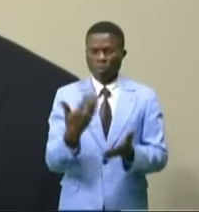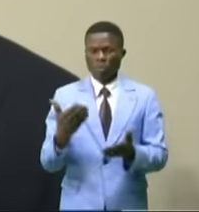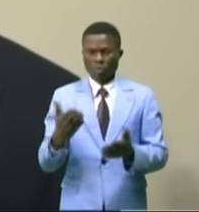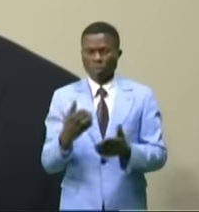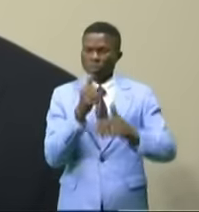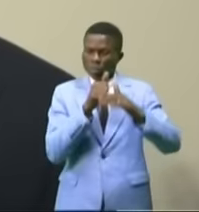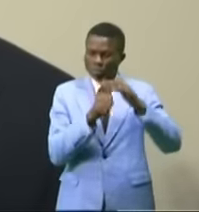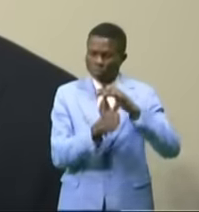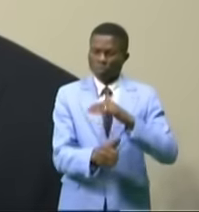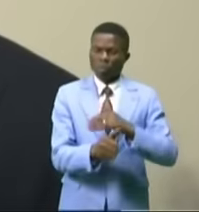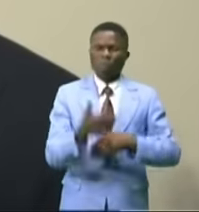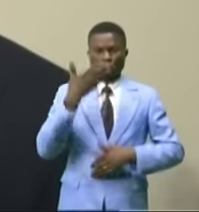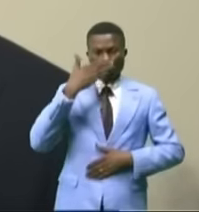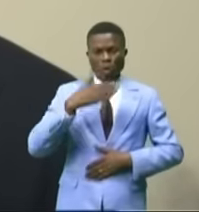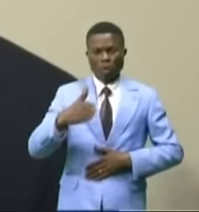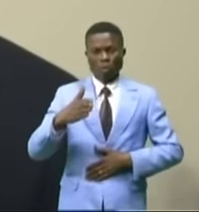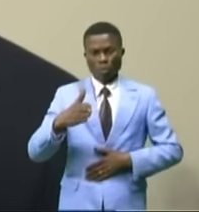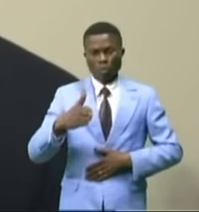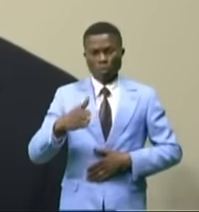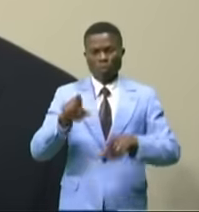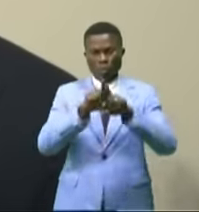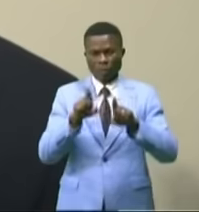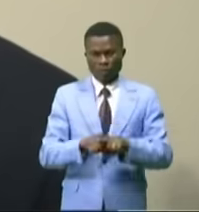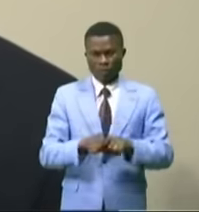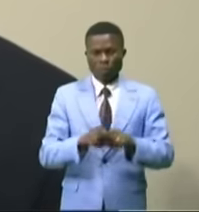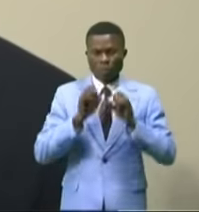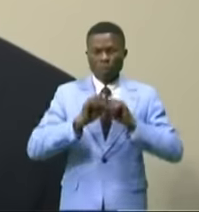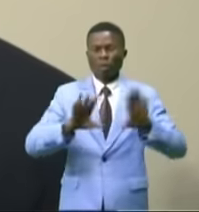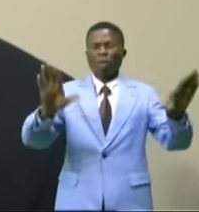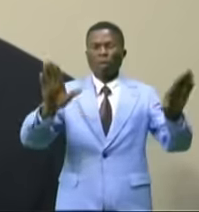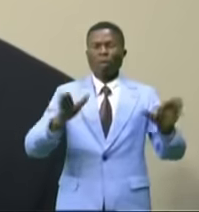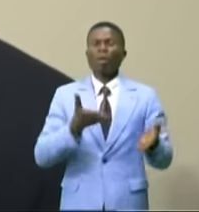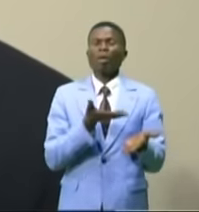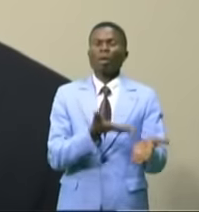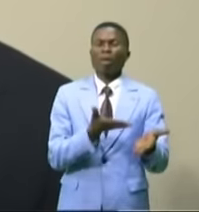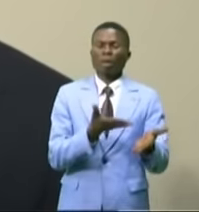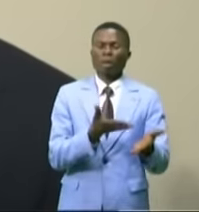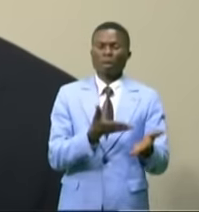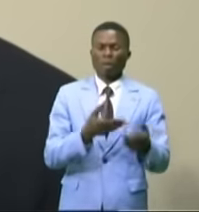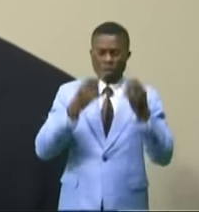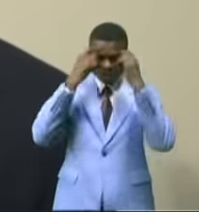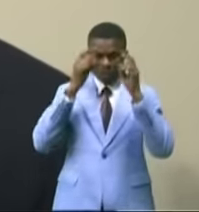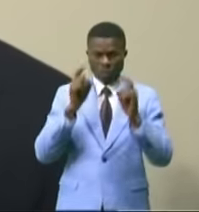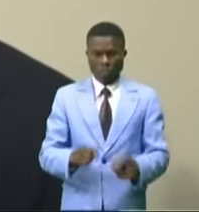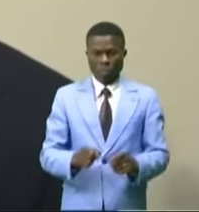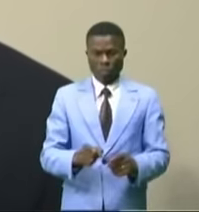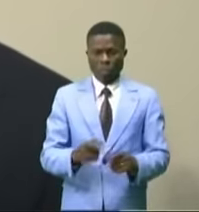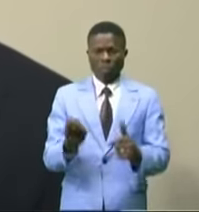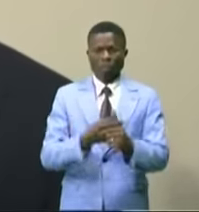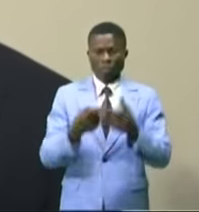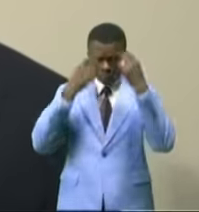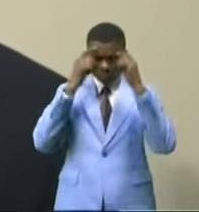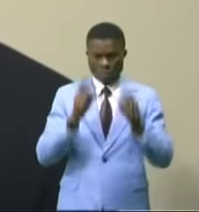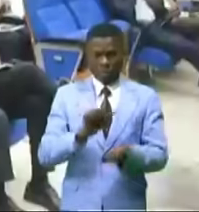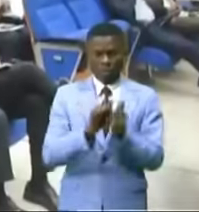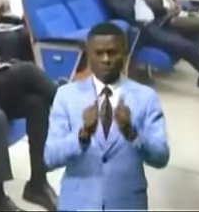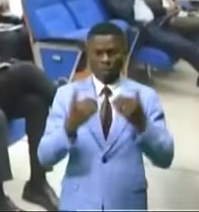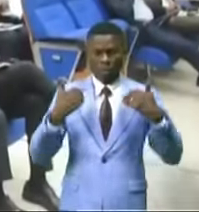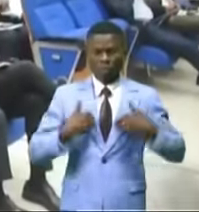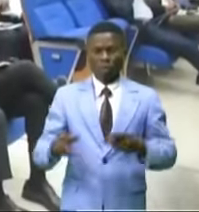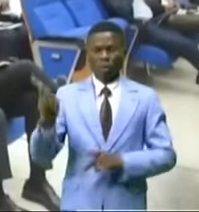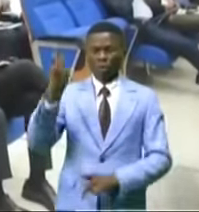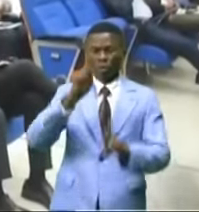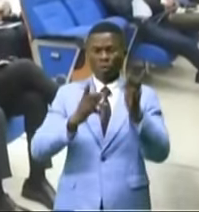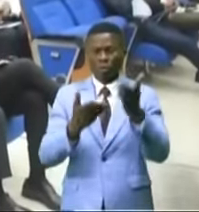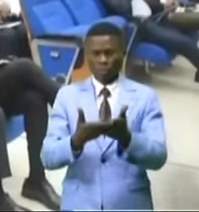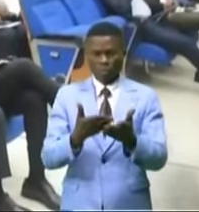confidentialité et de secret médical, et bien sûr de les diffuser en vue de faciliter la prise de décision, surtout les décisions liées à la santé publique. La